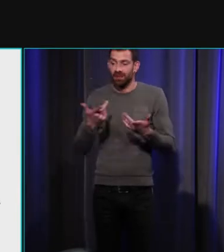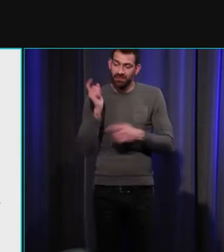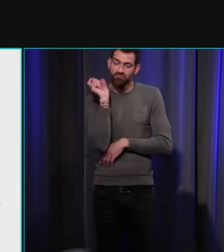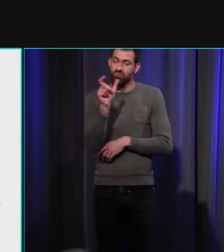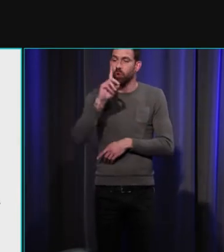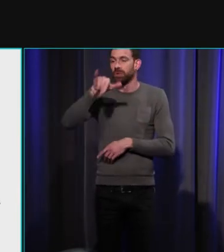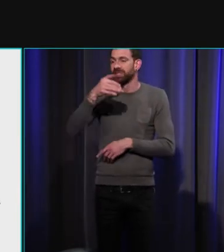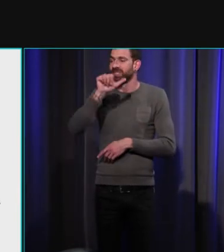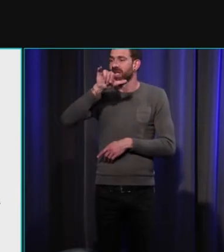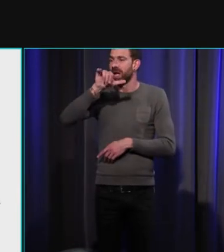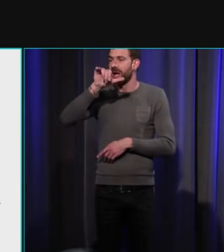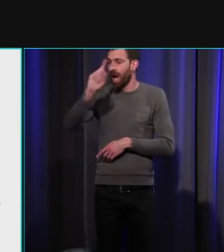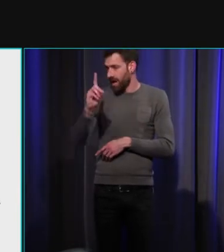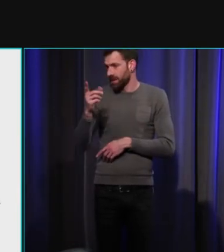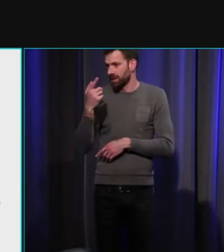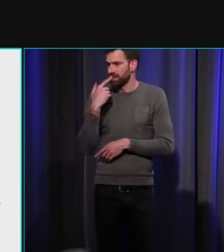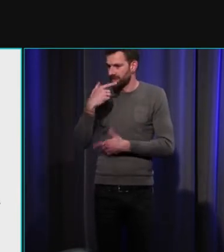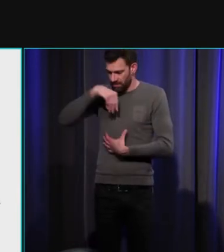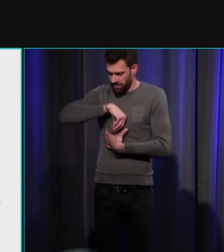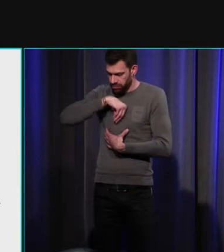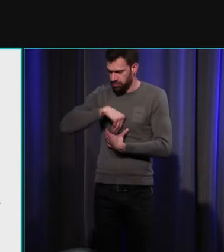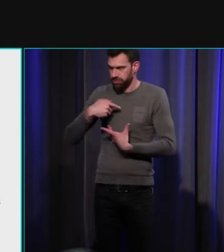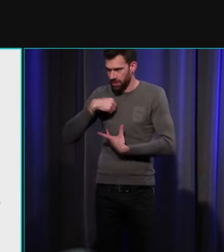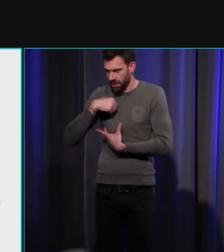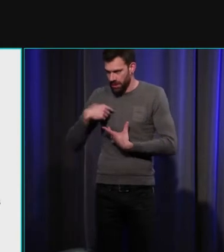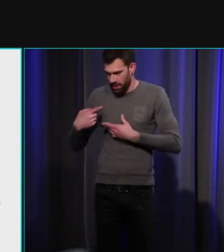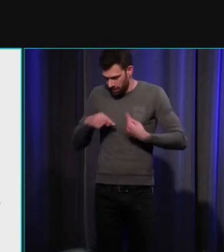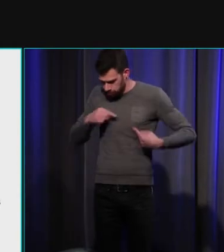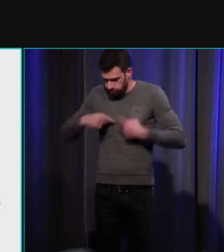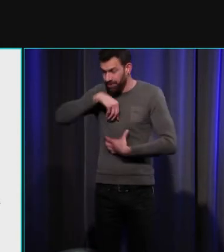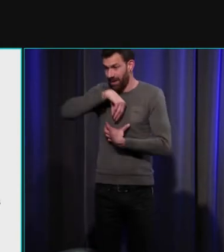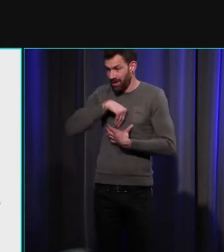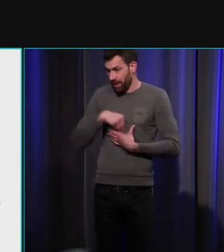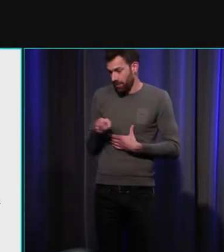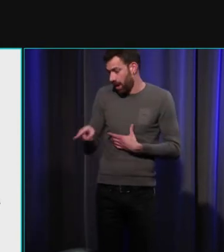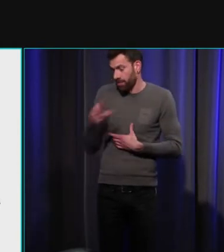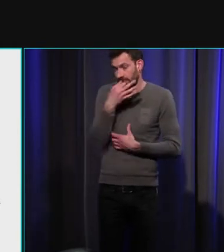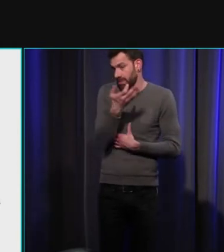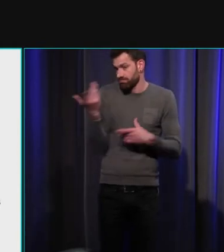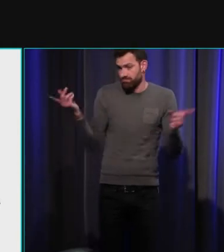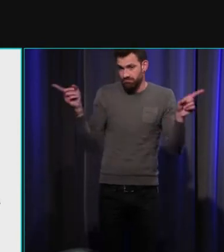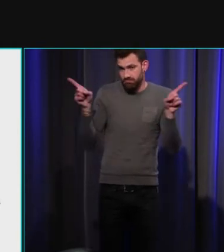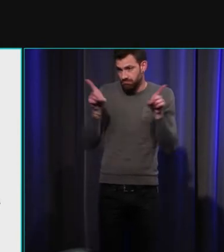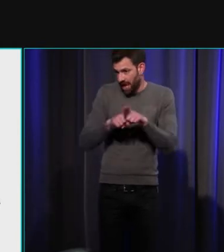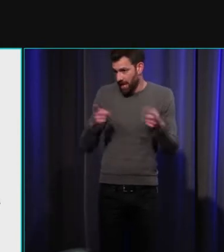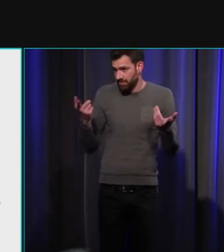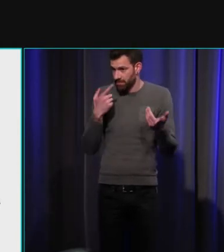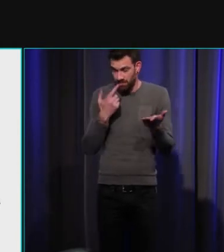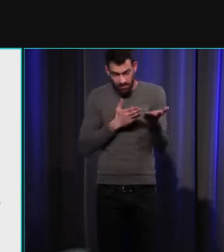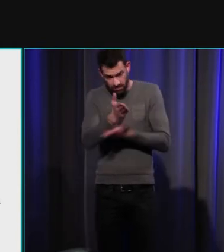être pris au sens dj d'intérieur de la lutte intérieure parce qu'il dit exactement la même chose le sens littéral